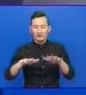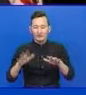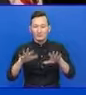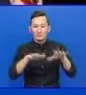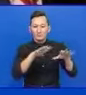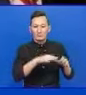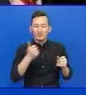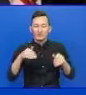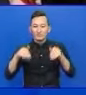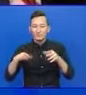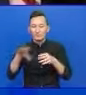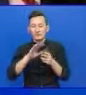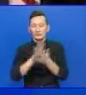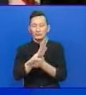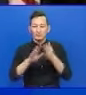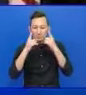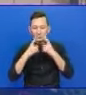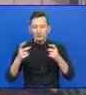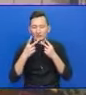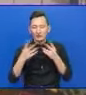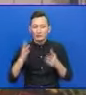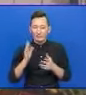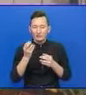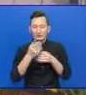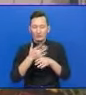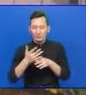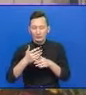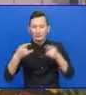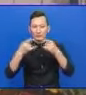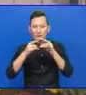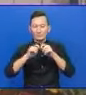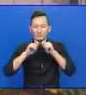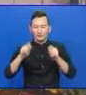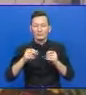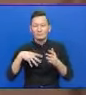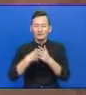кәсіптік колледждерде тегін көрсетілетін болады. Сәл кейін телеарналарда